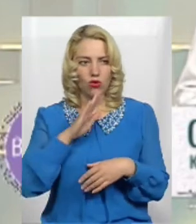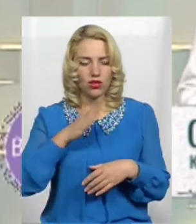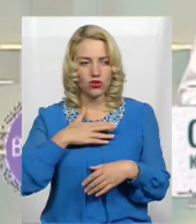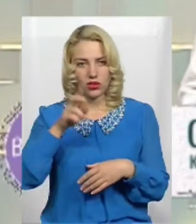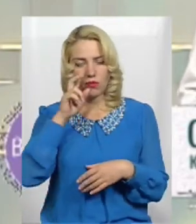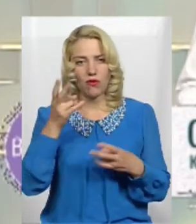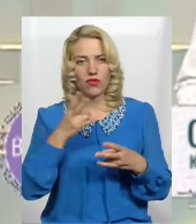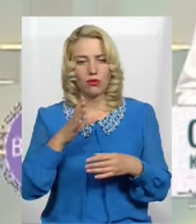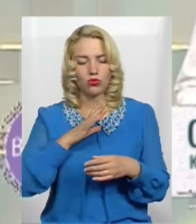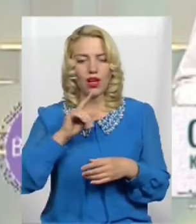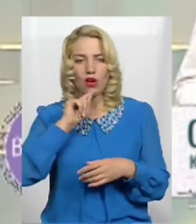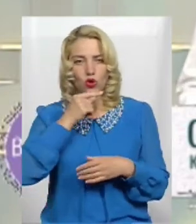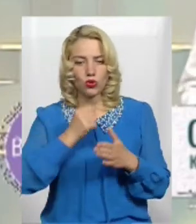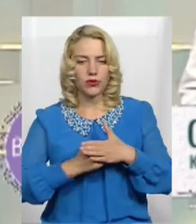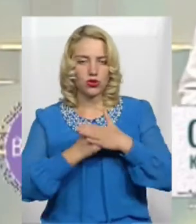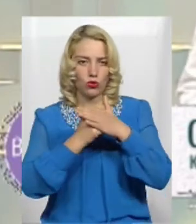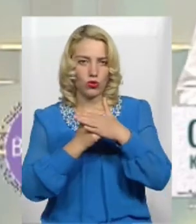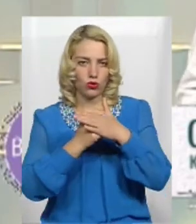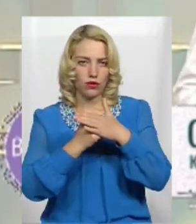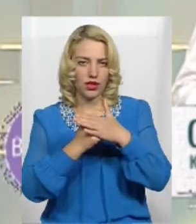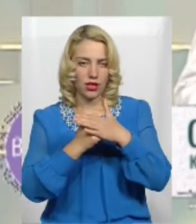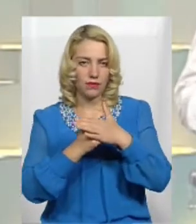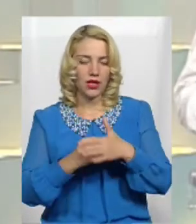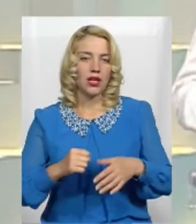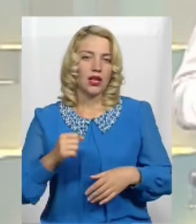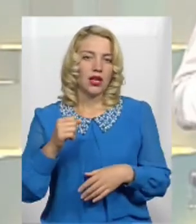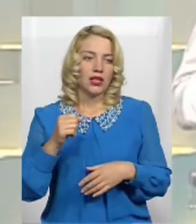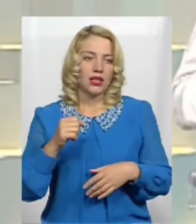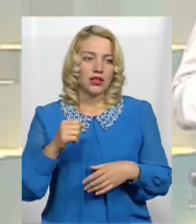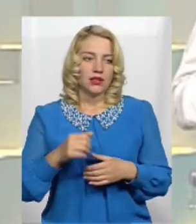держави, вона повинна бути економічно обґрунтованою.